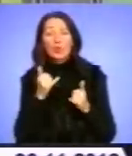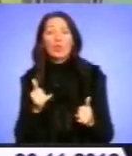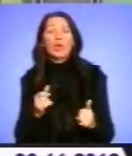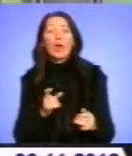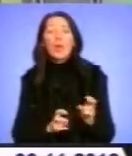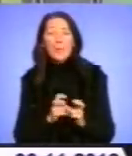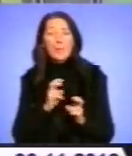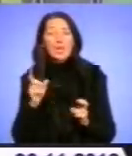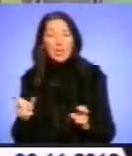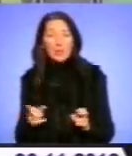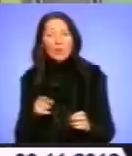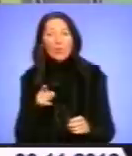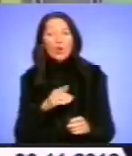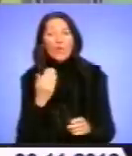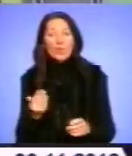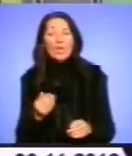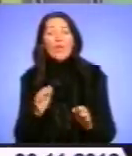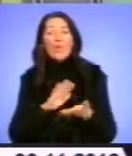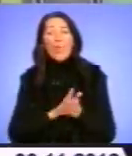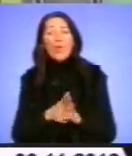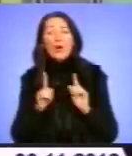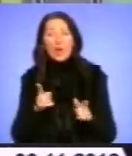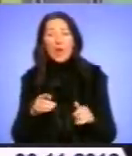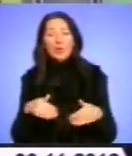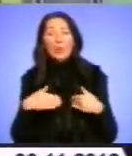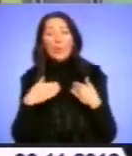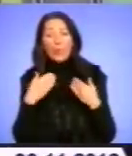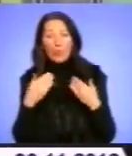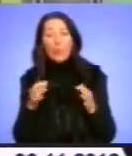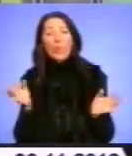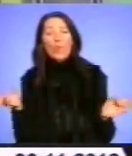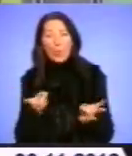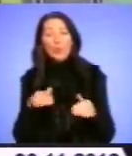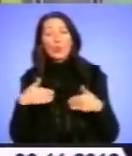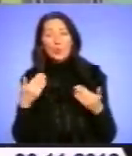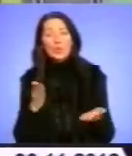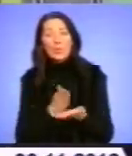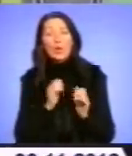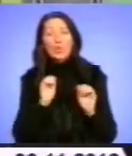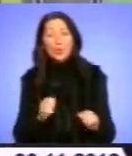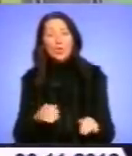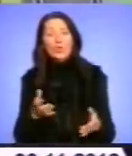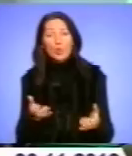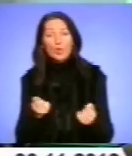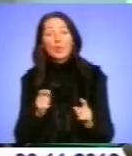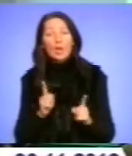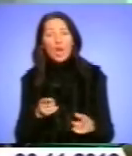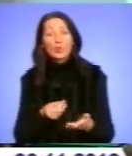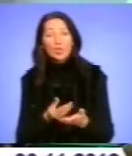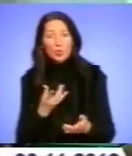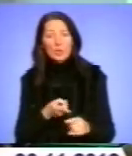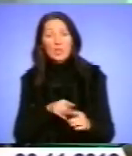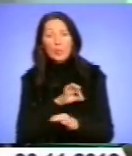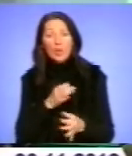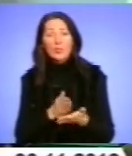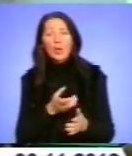господарювання, оскільки вони в умовах реального попиту і пропозиції мають можливість, знову ж таки, отримати реальну ціну на. Цей проект має